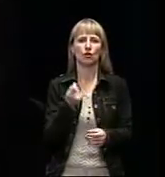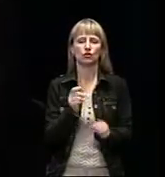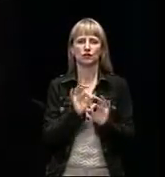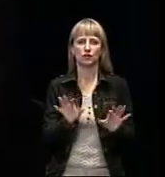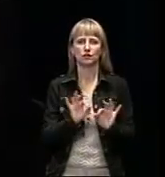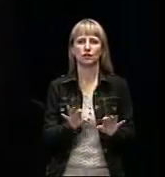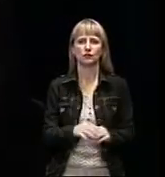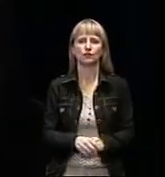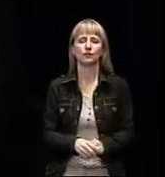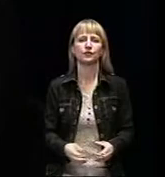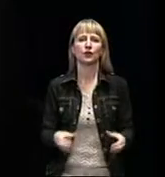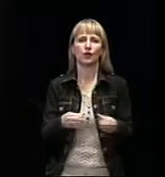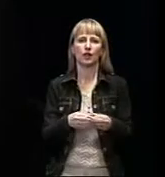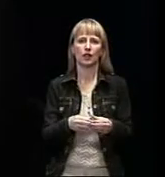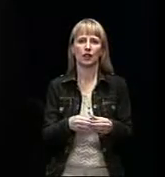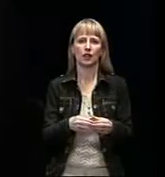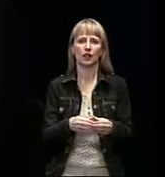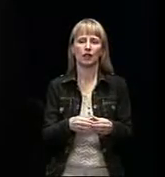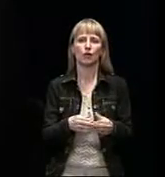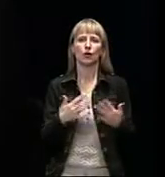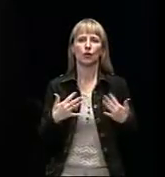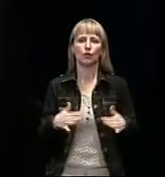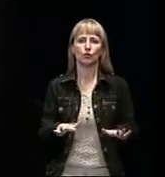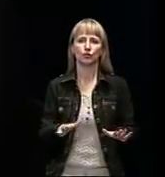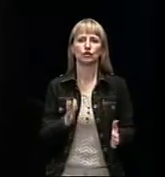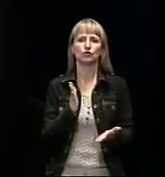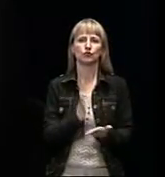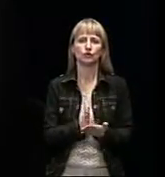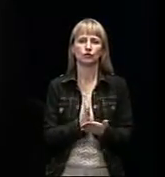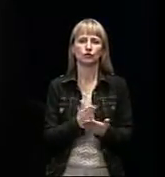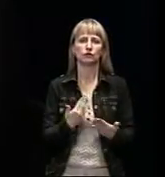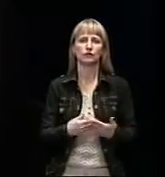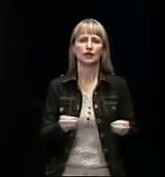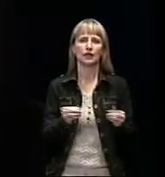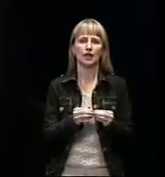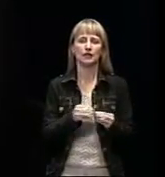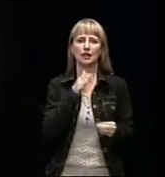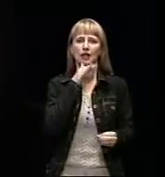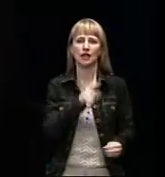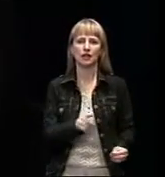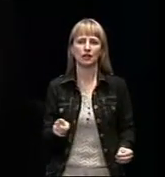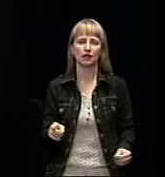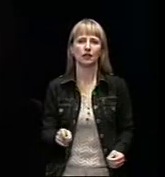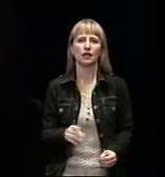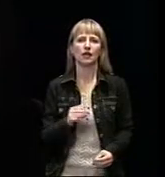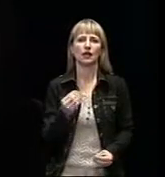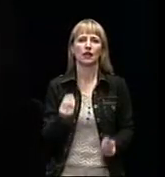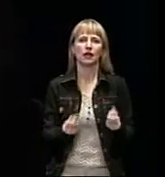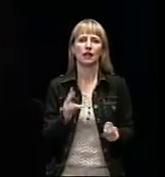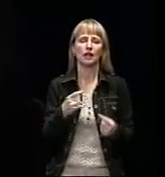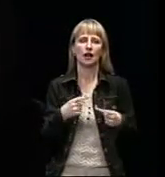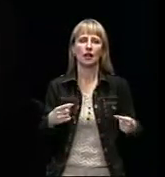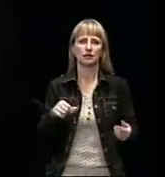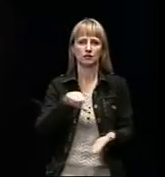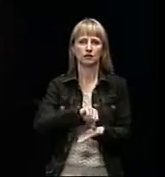розкажи. Коллектив уже существует около 10 лет. Играли на разных